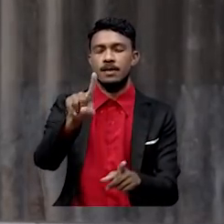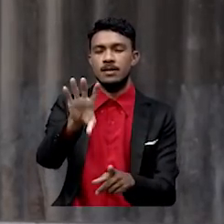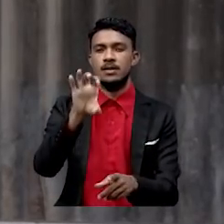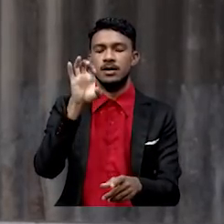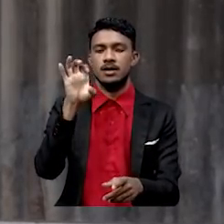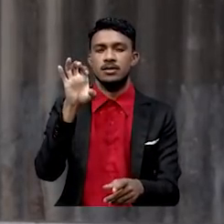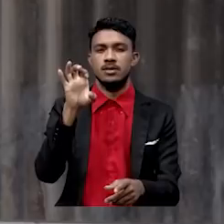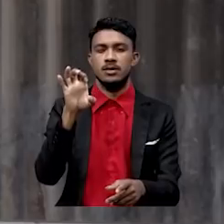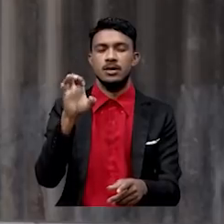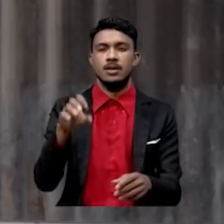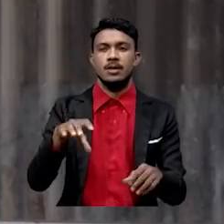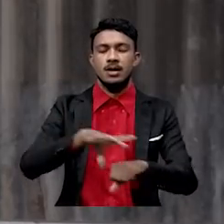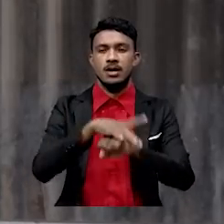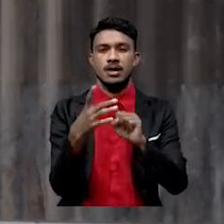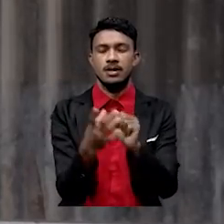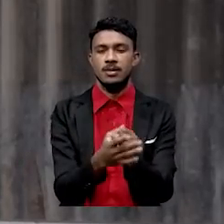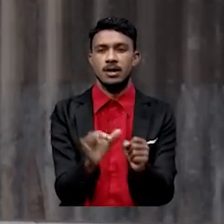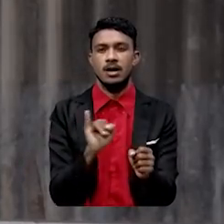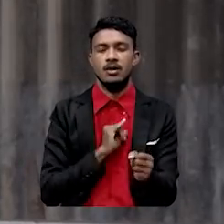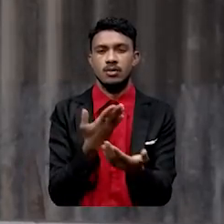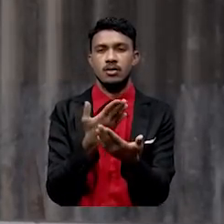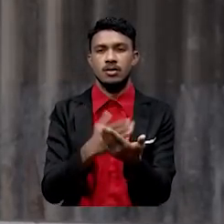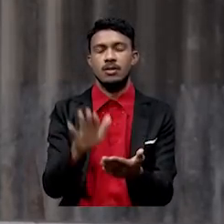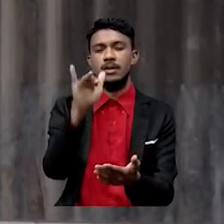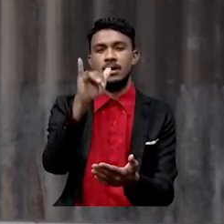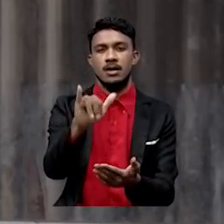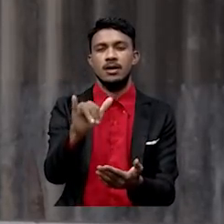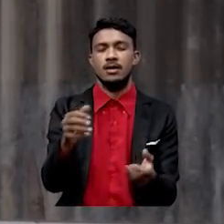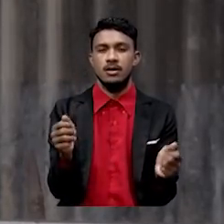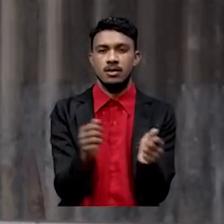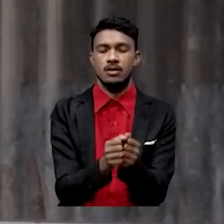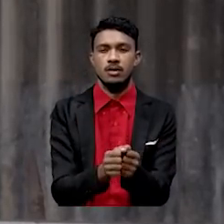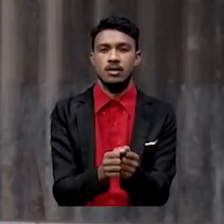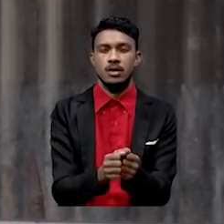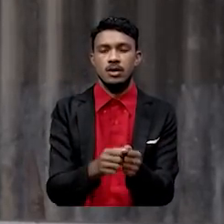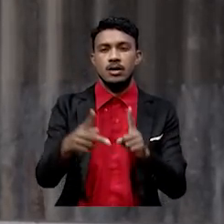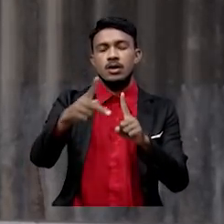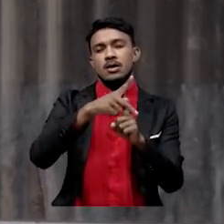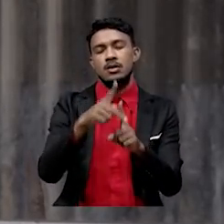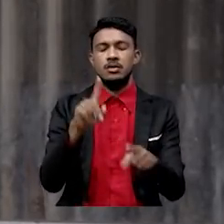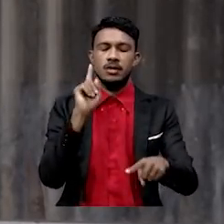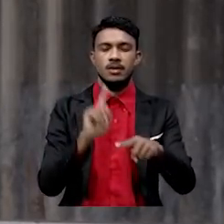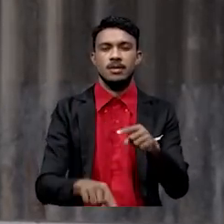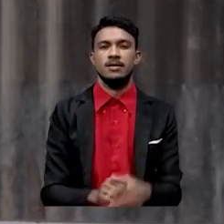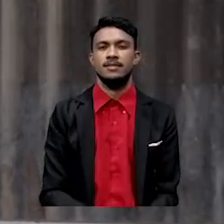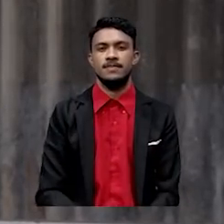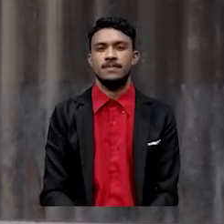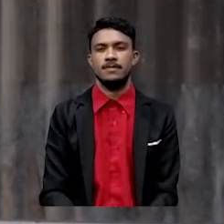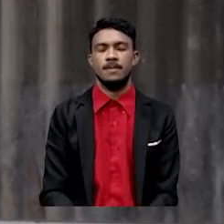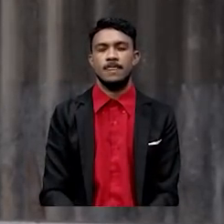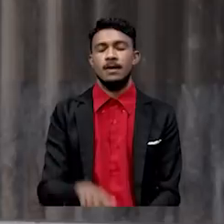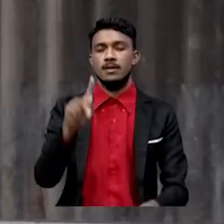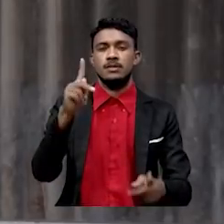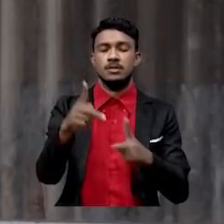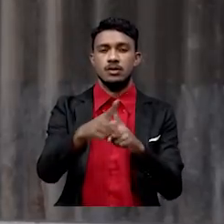para aí de nebe há o de amahan ane. Te para há ba cos, te ho te no uan, te ba cos la la bele. Cos 50